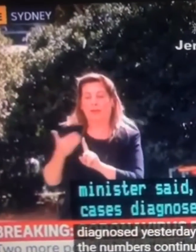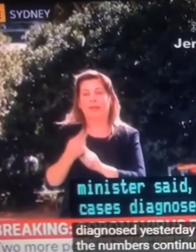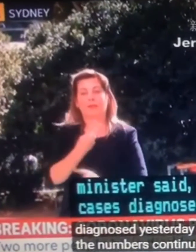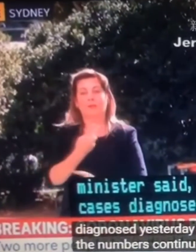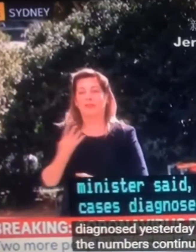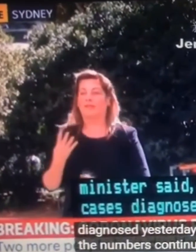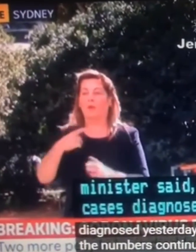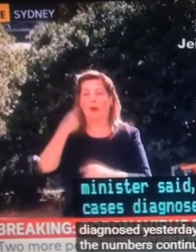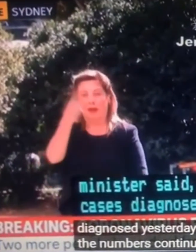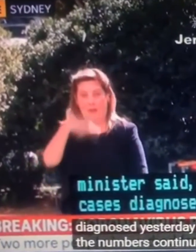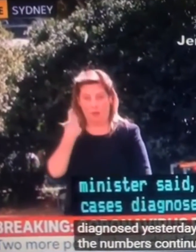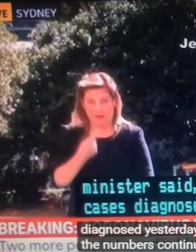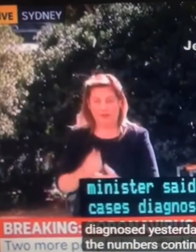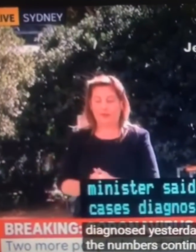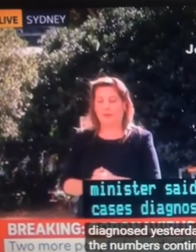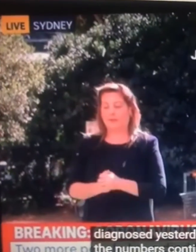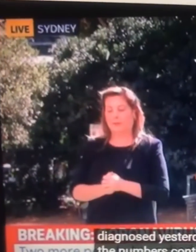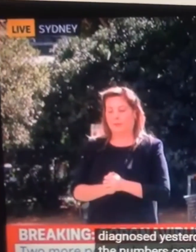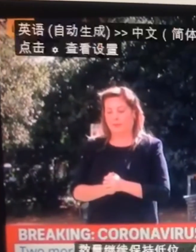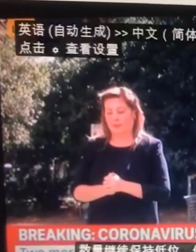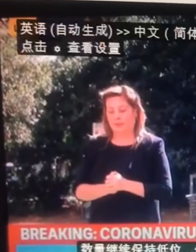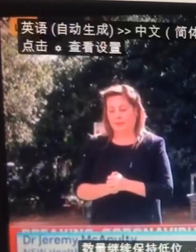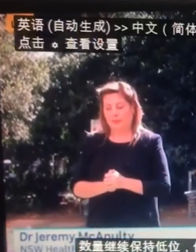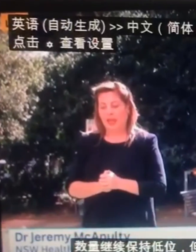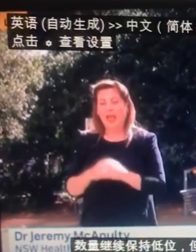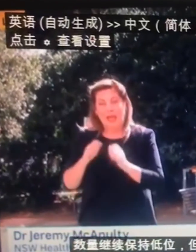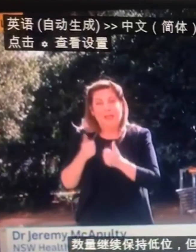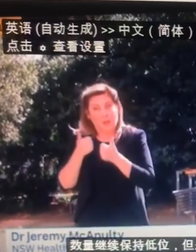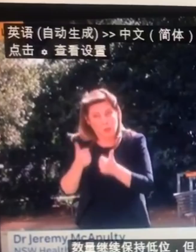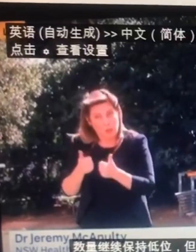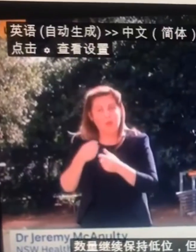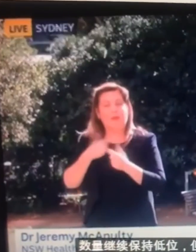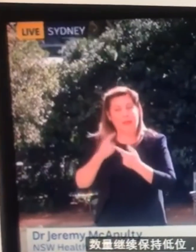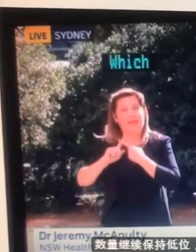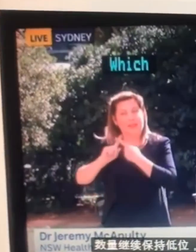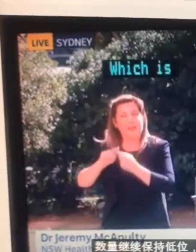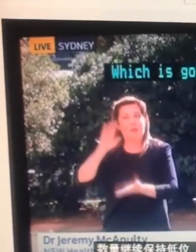就可以找到中文简体，然后就有中文字幕了。